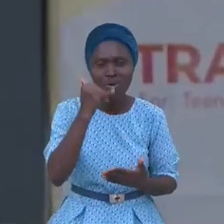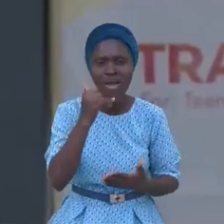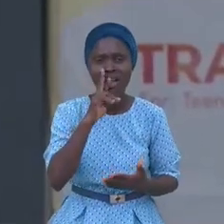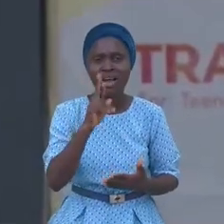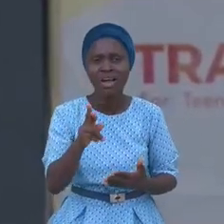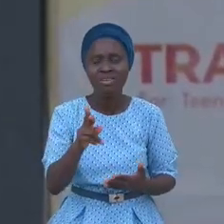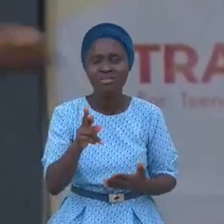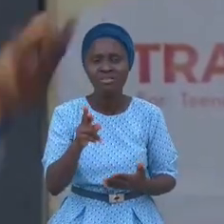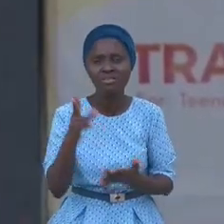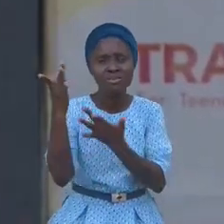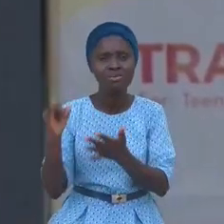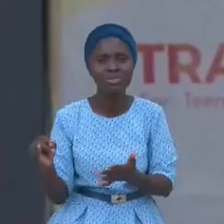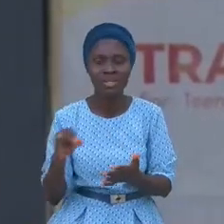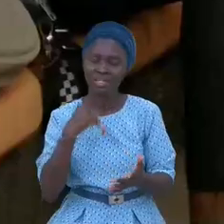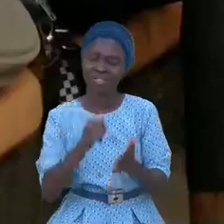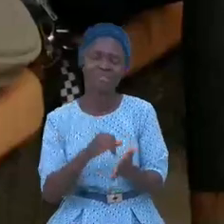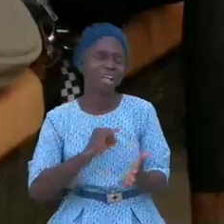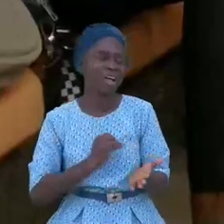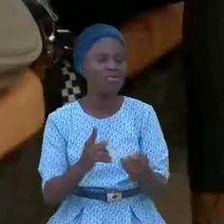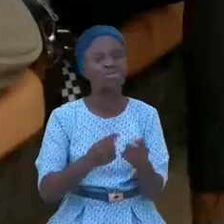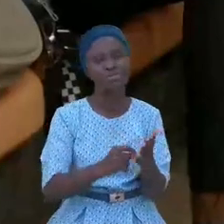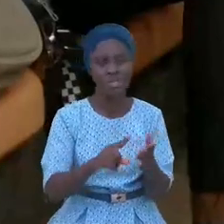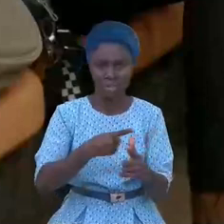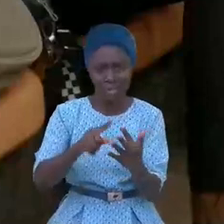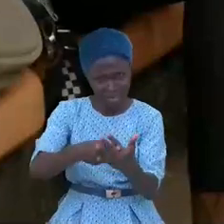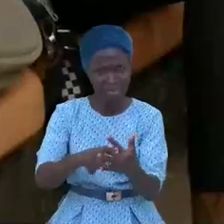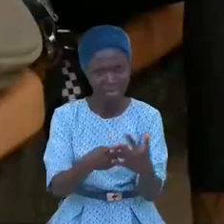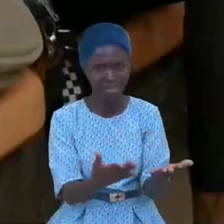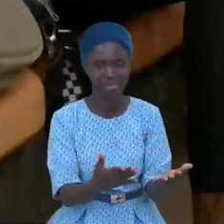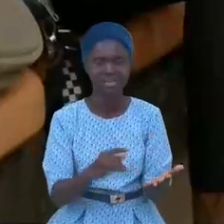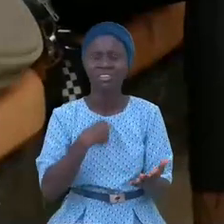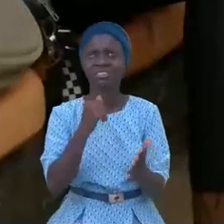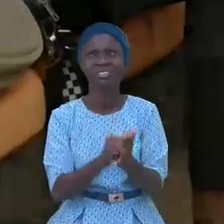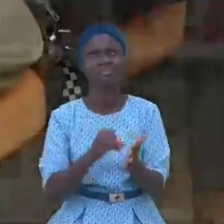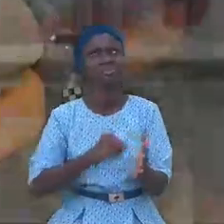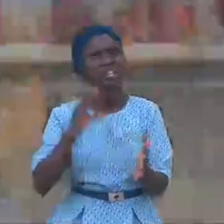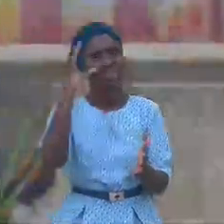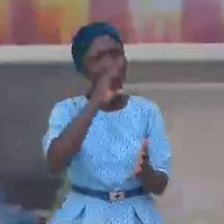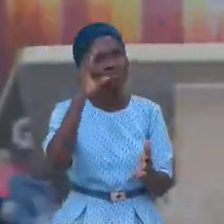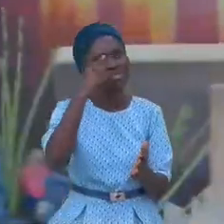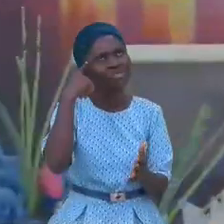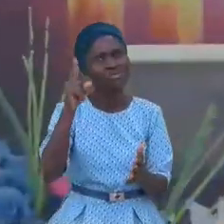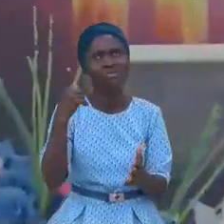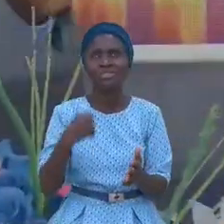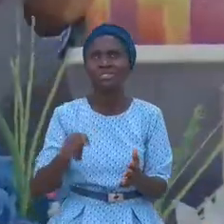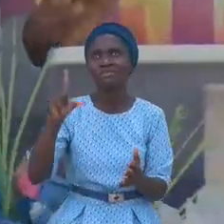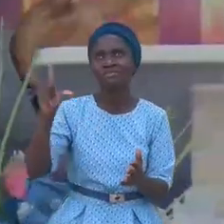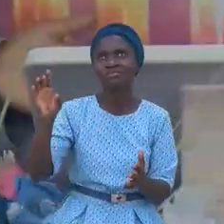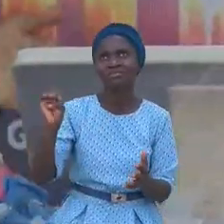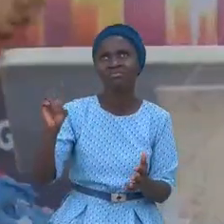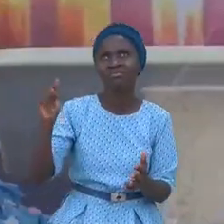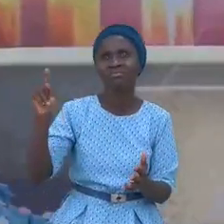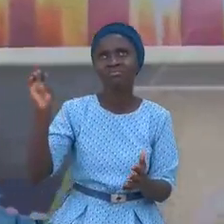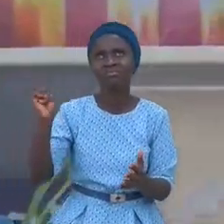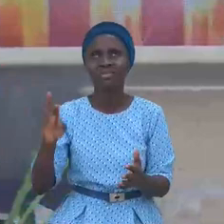je veux écrire. J'ai dit, ça c'est bien, commence non? Il dit, je cherche les lettres que je vais utiliser. J'ai